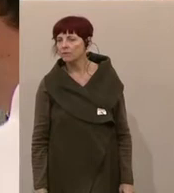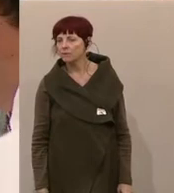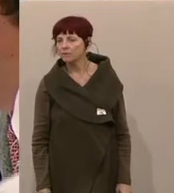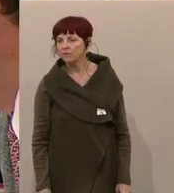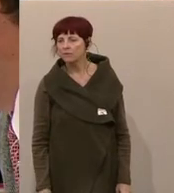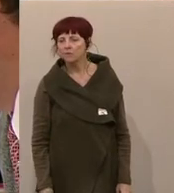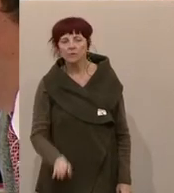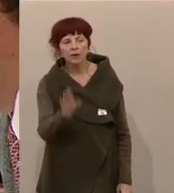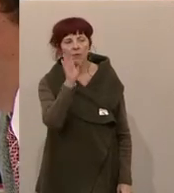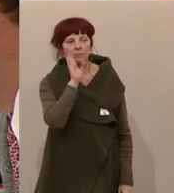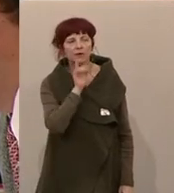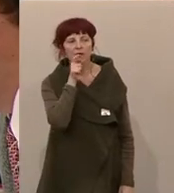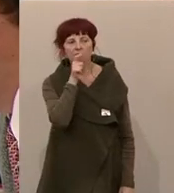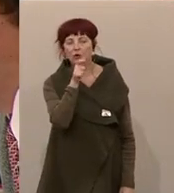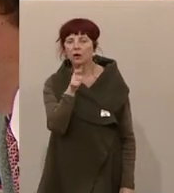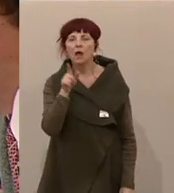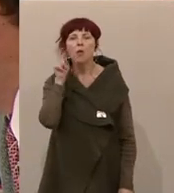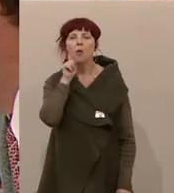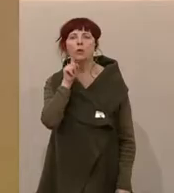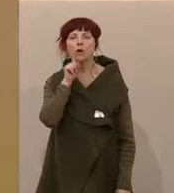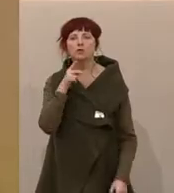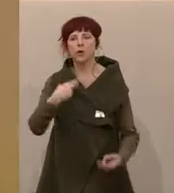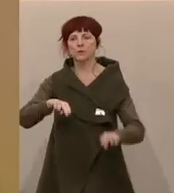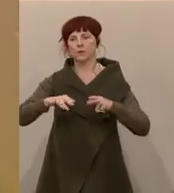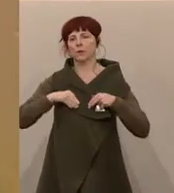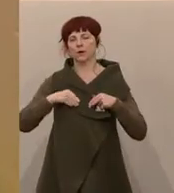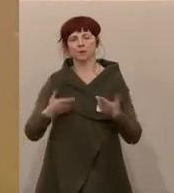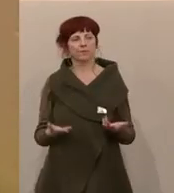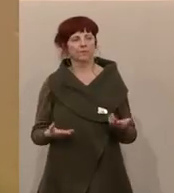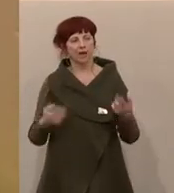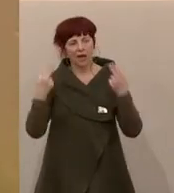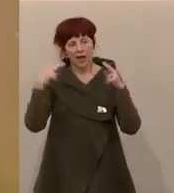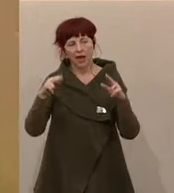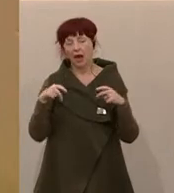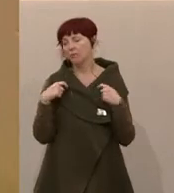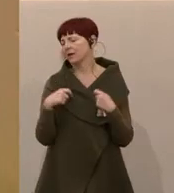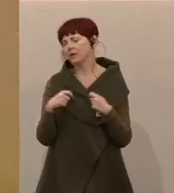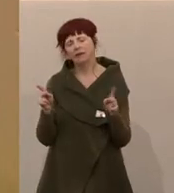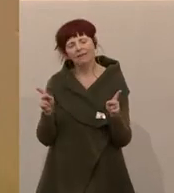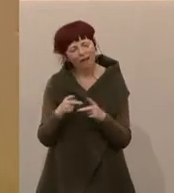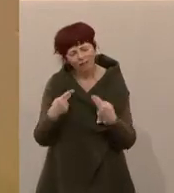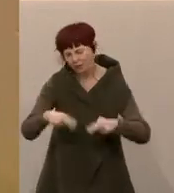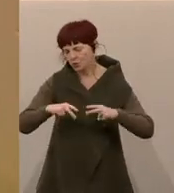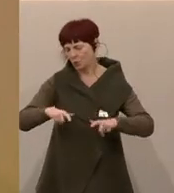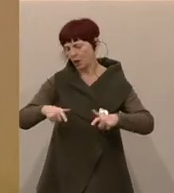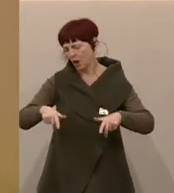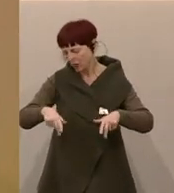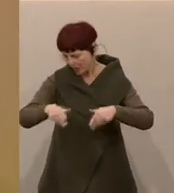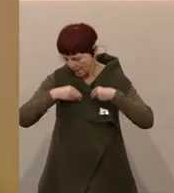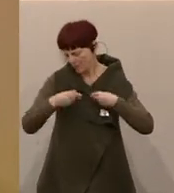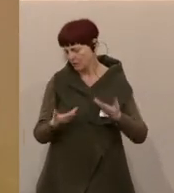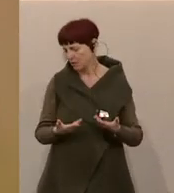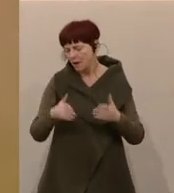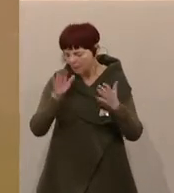Ich bitte Sie, das Wort Lügen zurückzunehmen. Herr Präsident, ich nehme das Wort Lügen nicht zurück. Lüge bleibt Lüge, Kolleginnen und